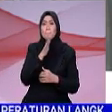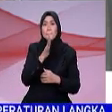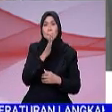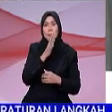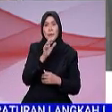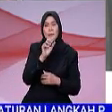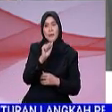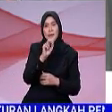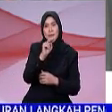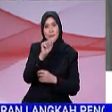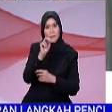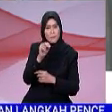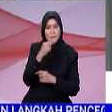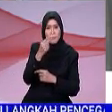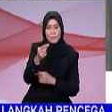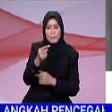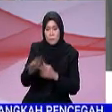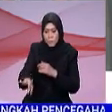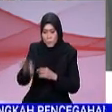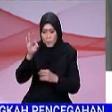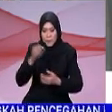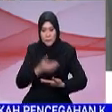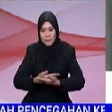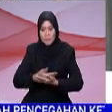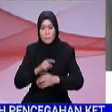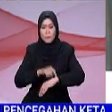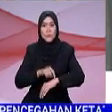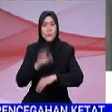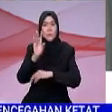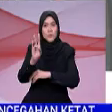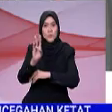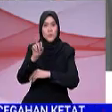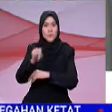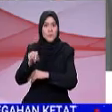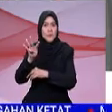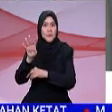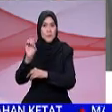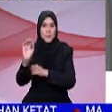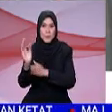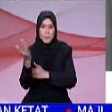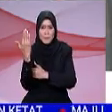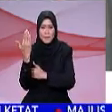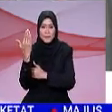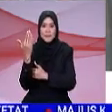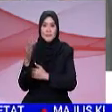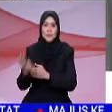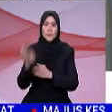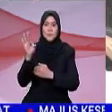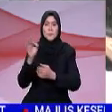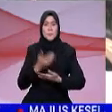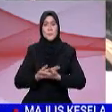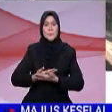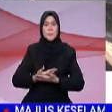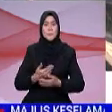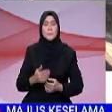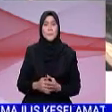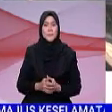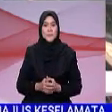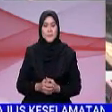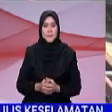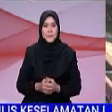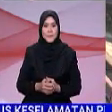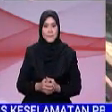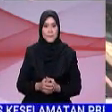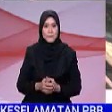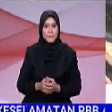mangsa Nur Ain Ismail dimaklumkan penemuan mayat anaknya kira-kira 7.40 minit pagi. Saya bersyukur